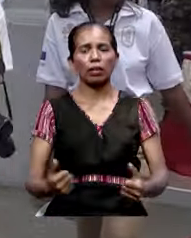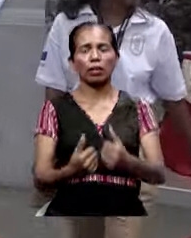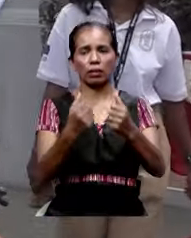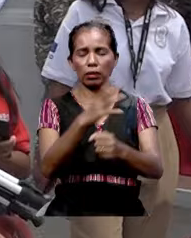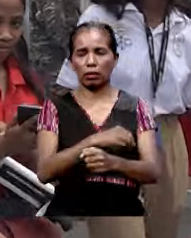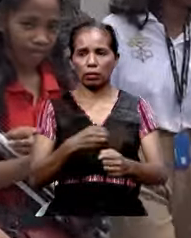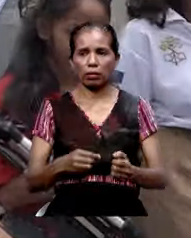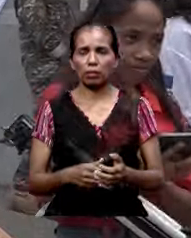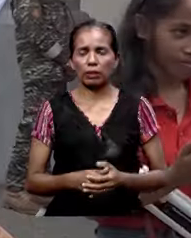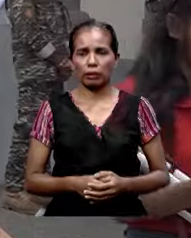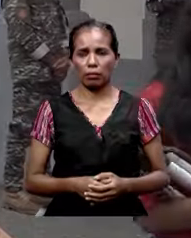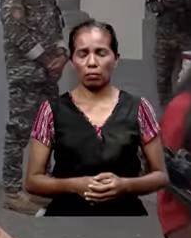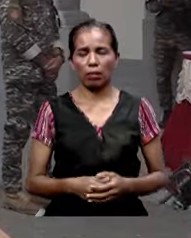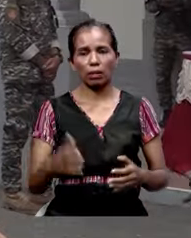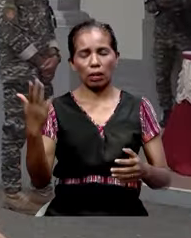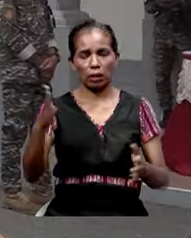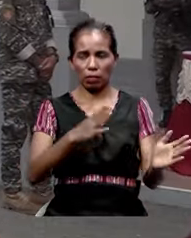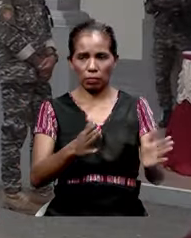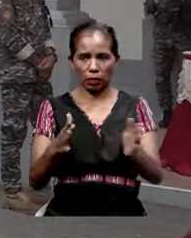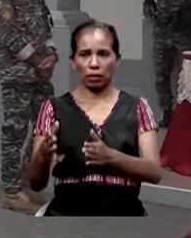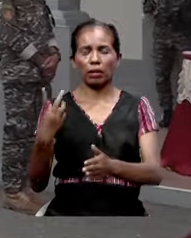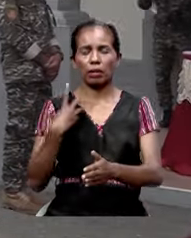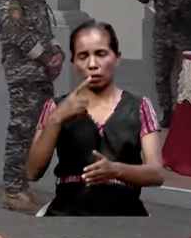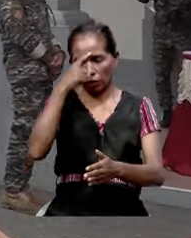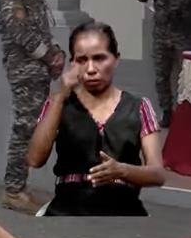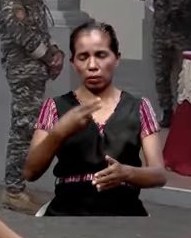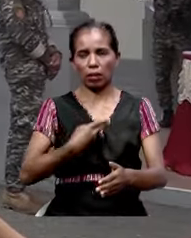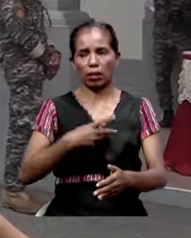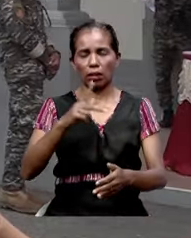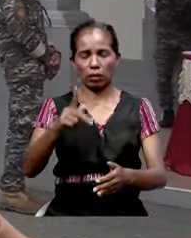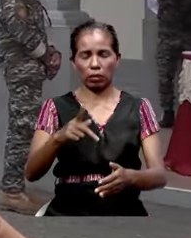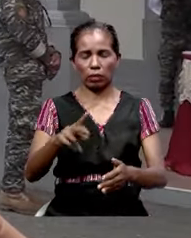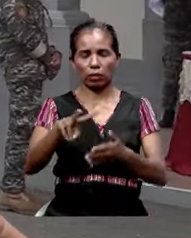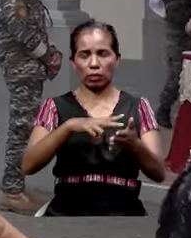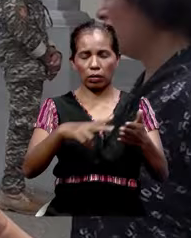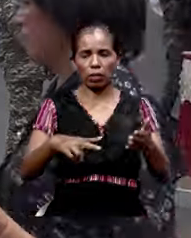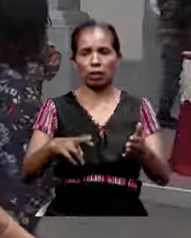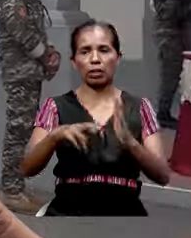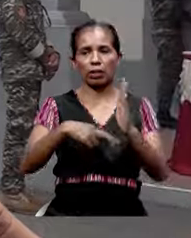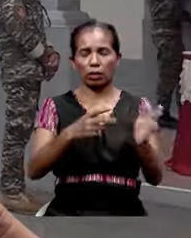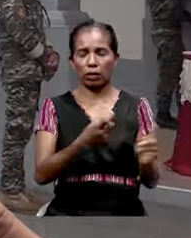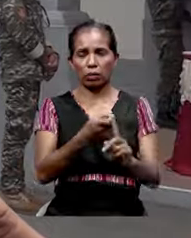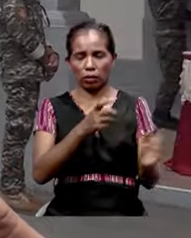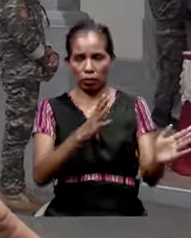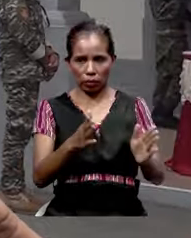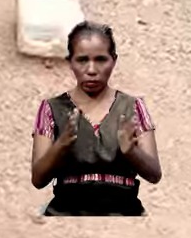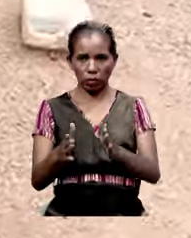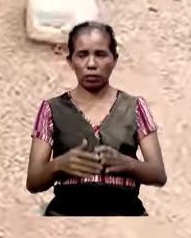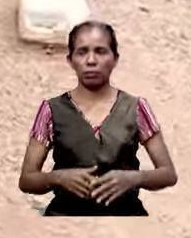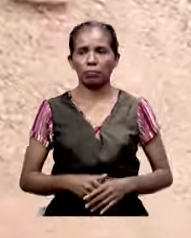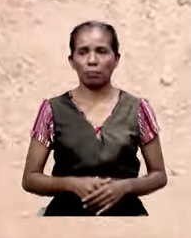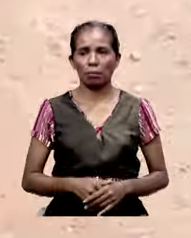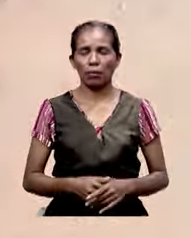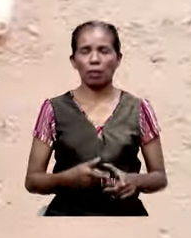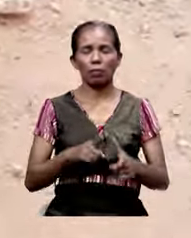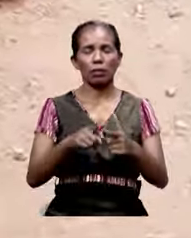prosesu prosesu ba kita tambah halok ne kan biola na regras ne tenge dios prosesu ida